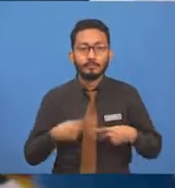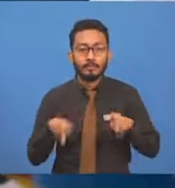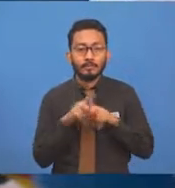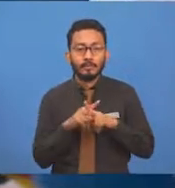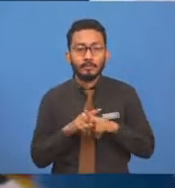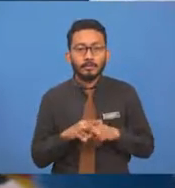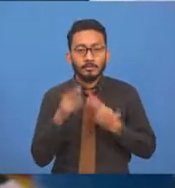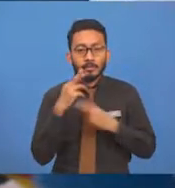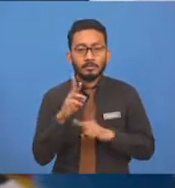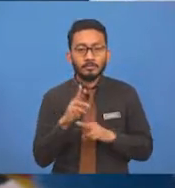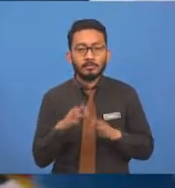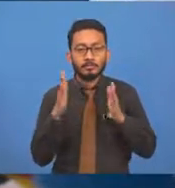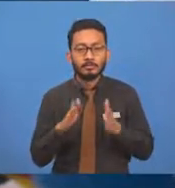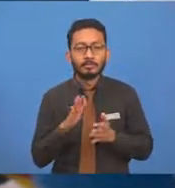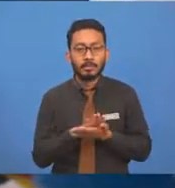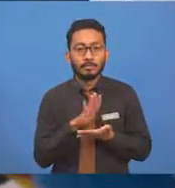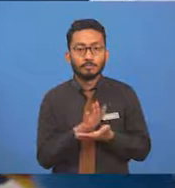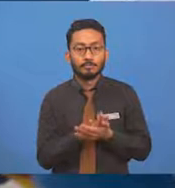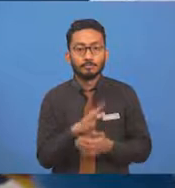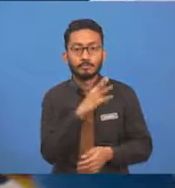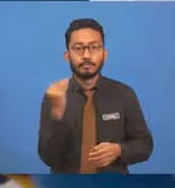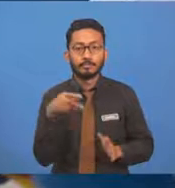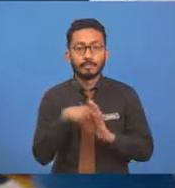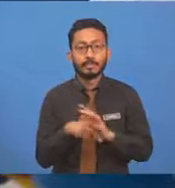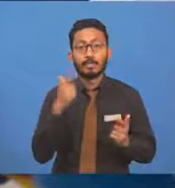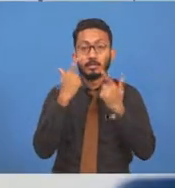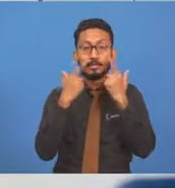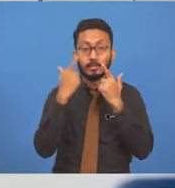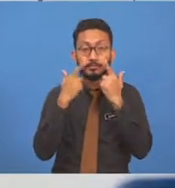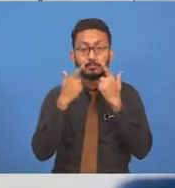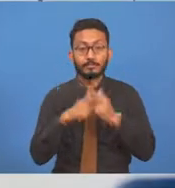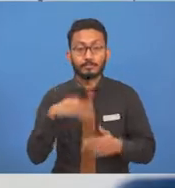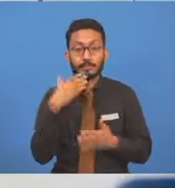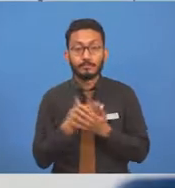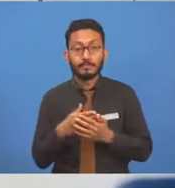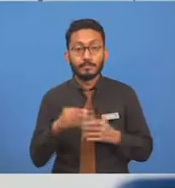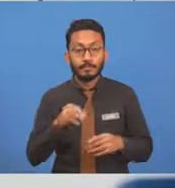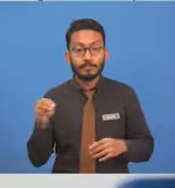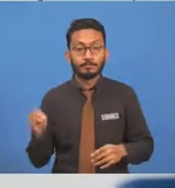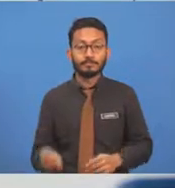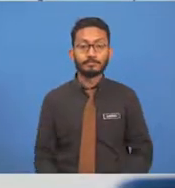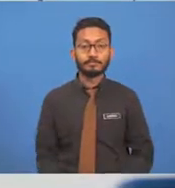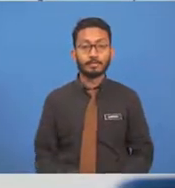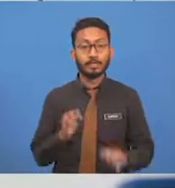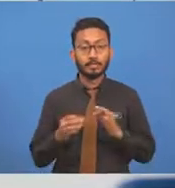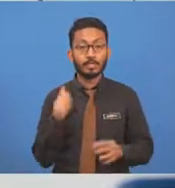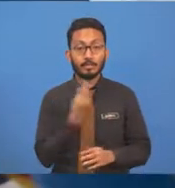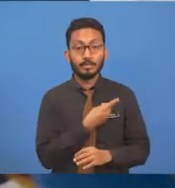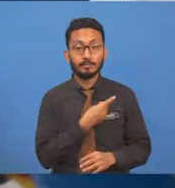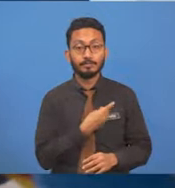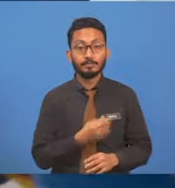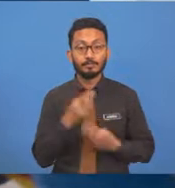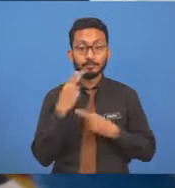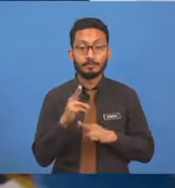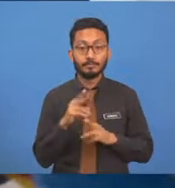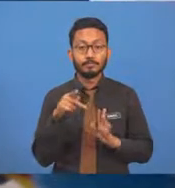menghormati warga sekolah dan pelawat. Baik murid-murid, jika kita menghormati warga sekolah kita